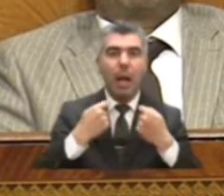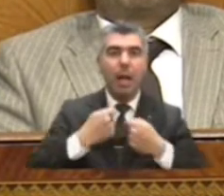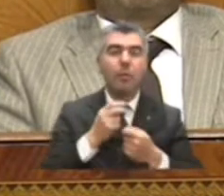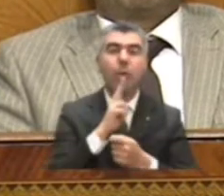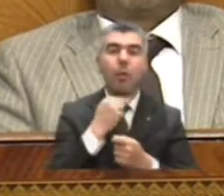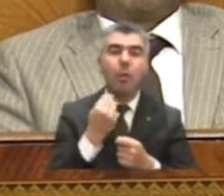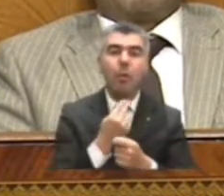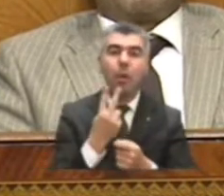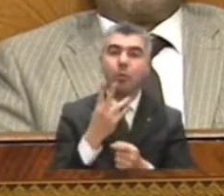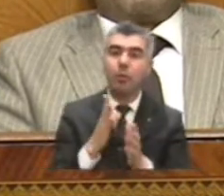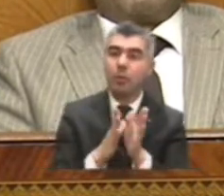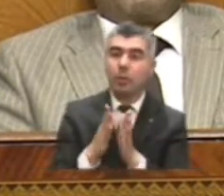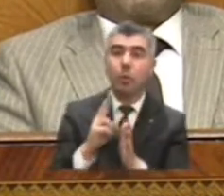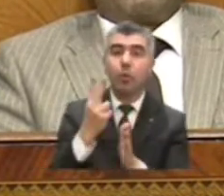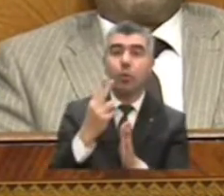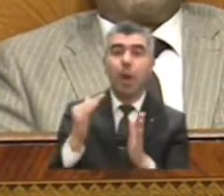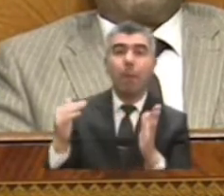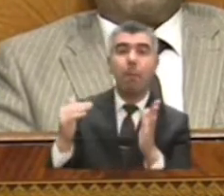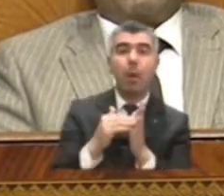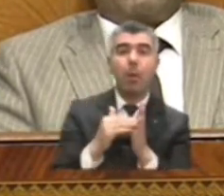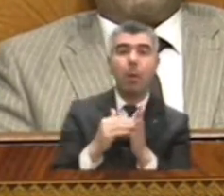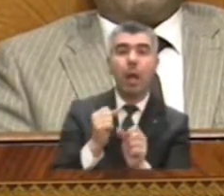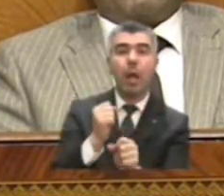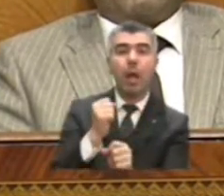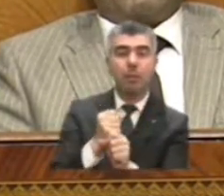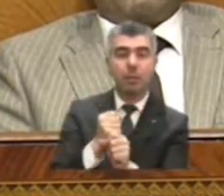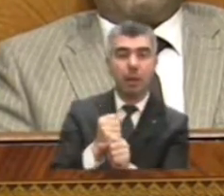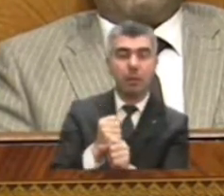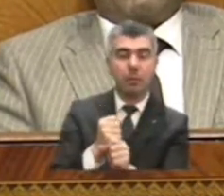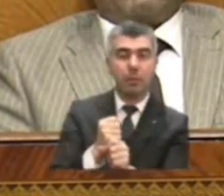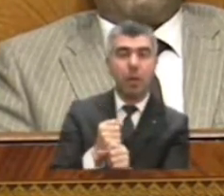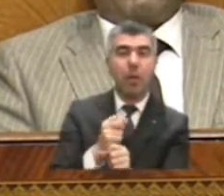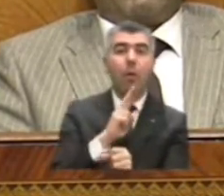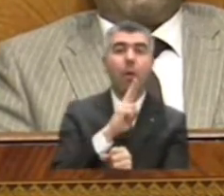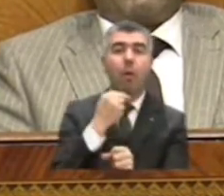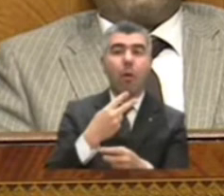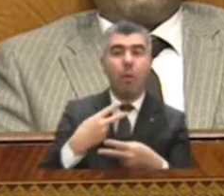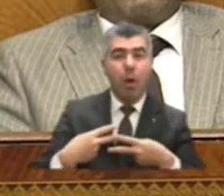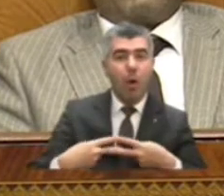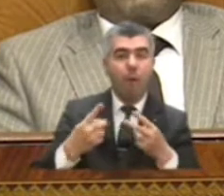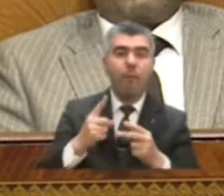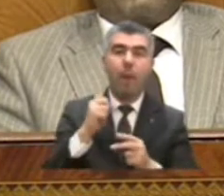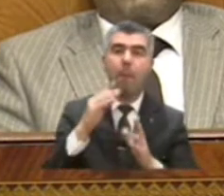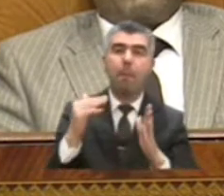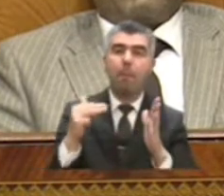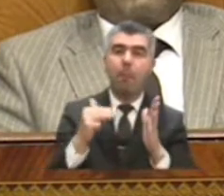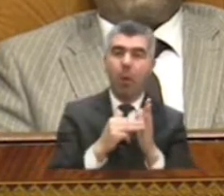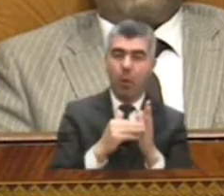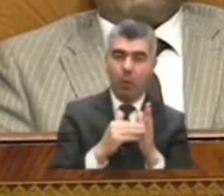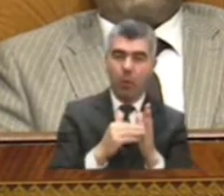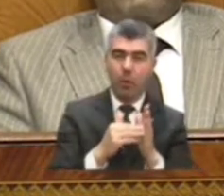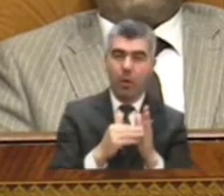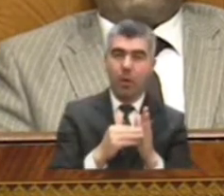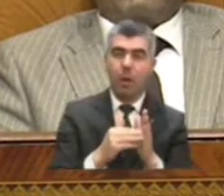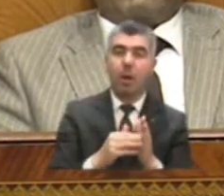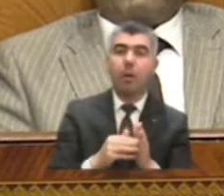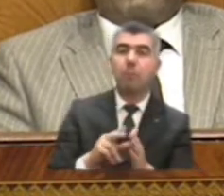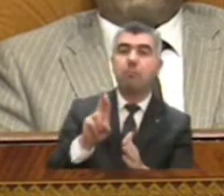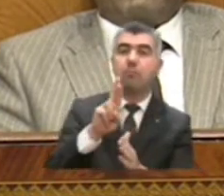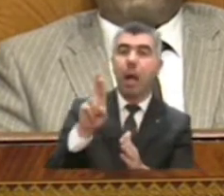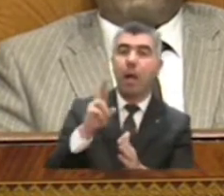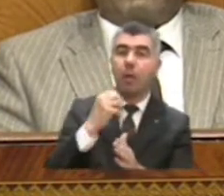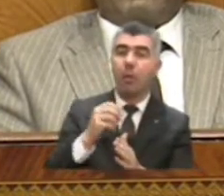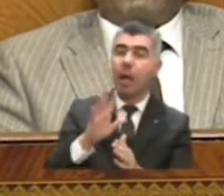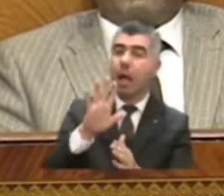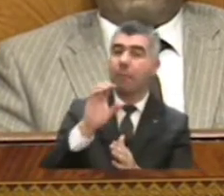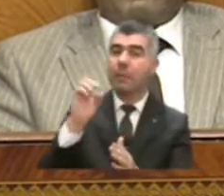غيدير 2 مليون ديال مناصب الشغل. جيتوا للتصريح الحكومي قلتوا غادي ديروا 1 مليون. صاحب الجلاله صحح لكم الرقم وقال لكم غادي